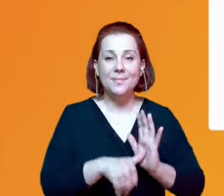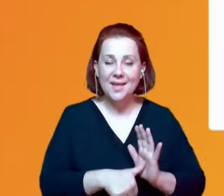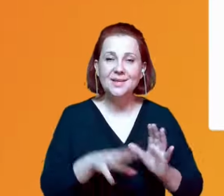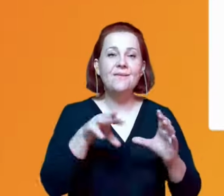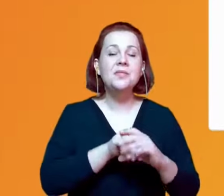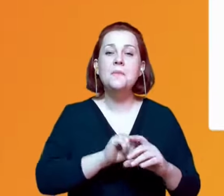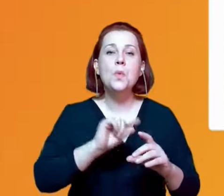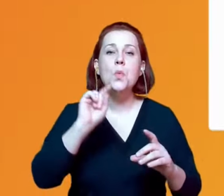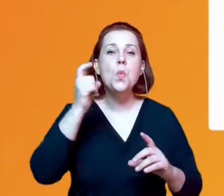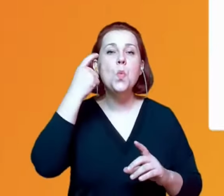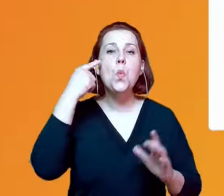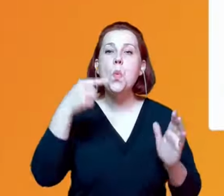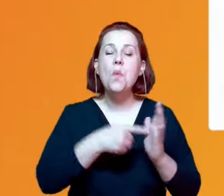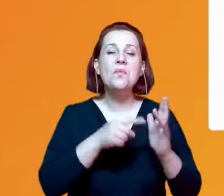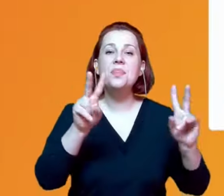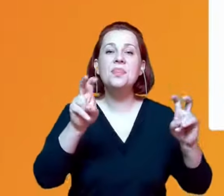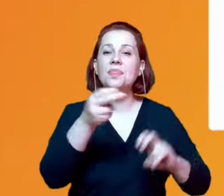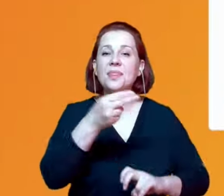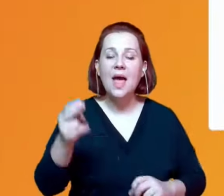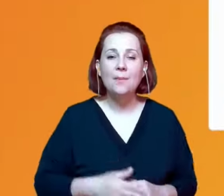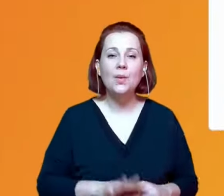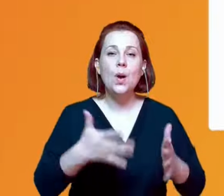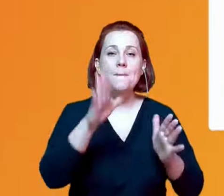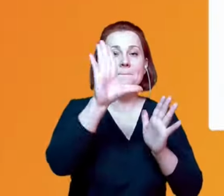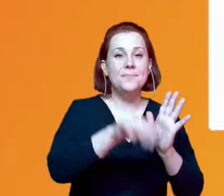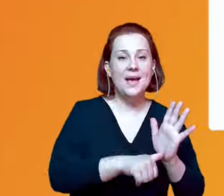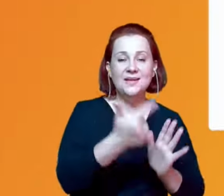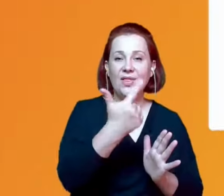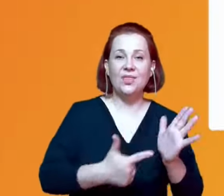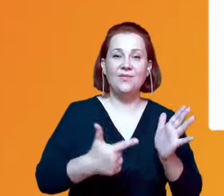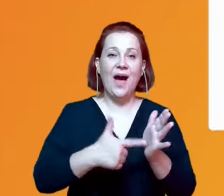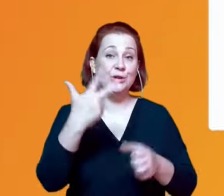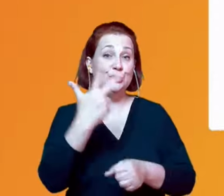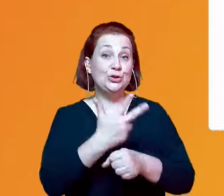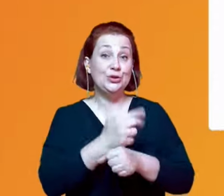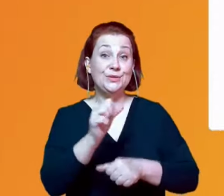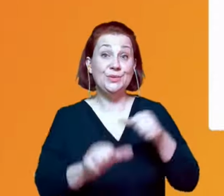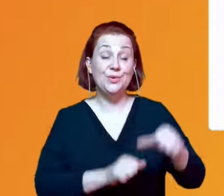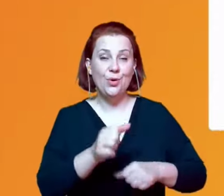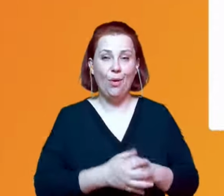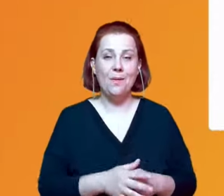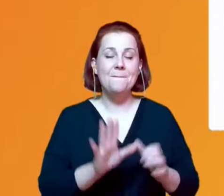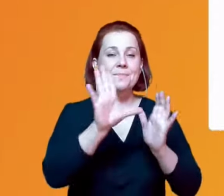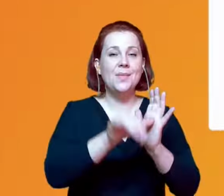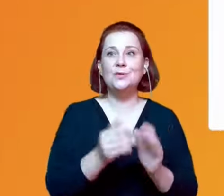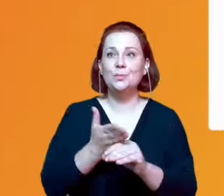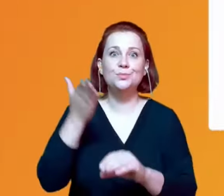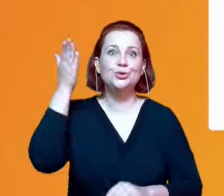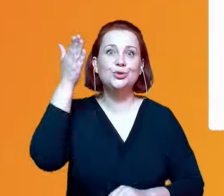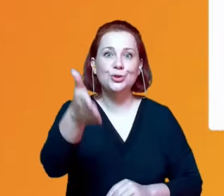dla nas było hasło Miasta 2030 roku, Miasta przyszłości.